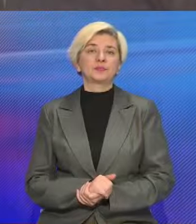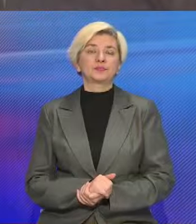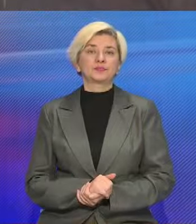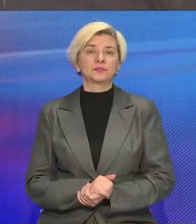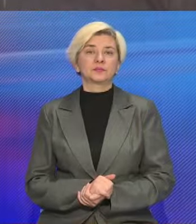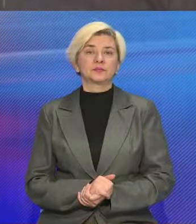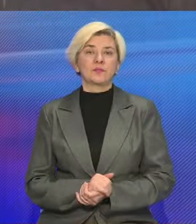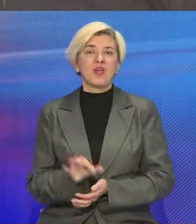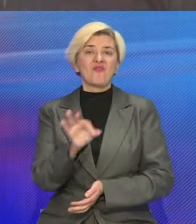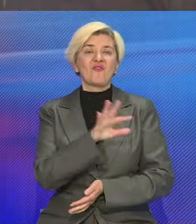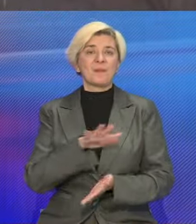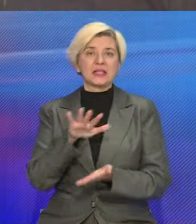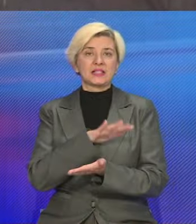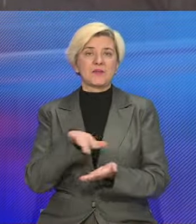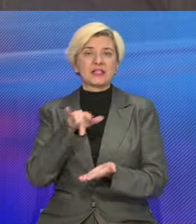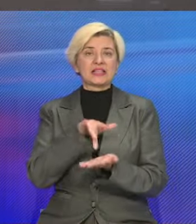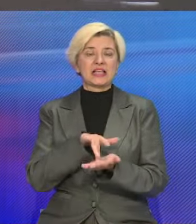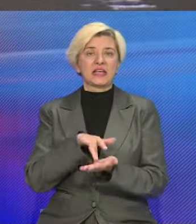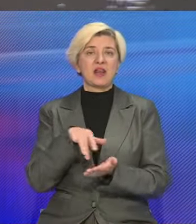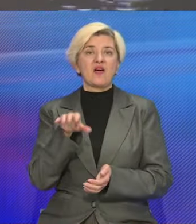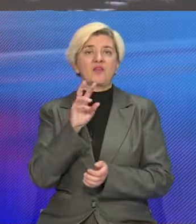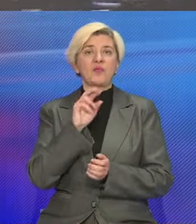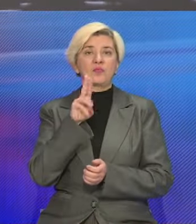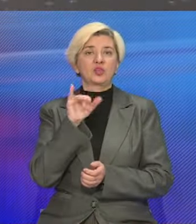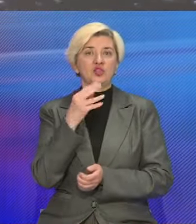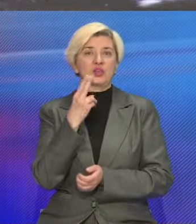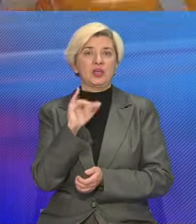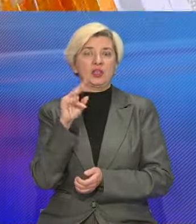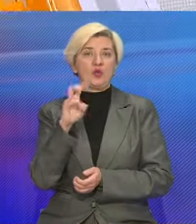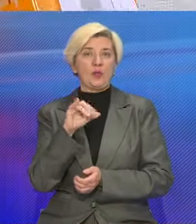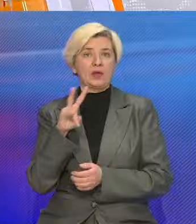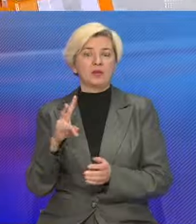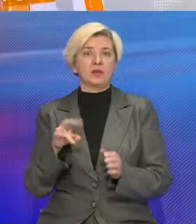У обласному центрі у лісопарку Пушкіньоман підтопив городський пляж.